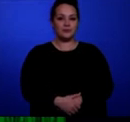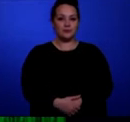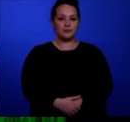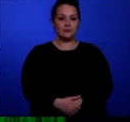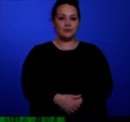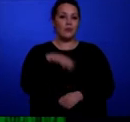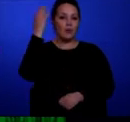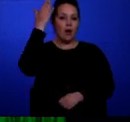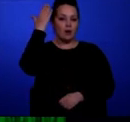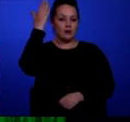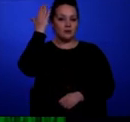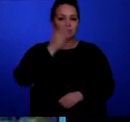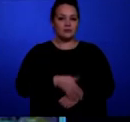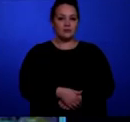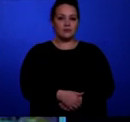Молодцы.